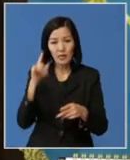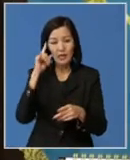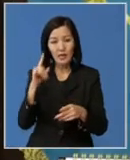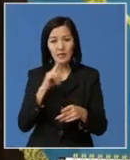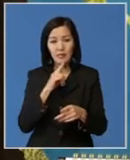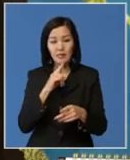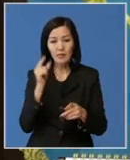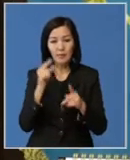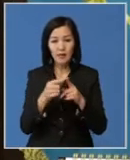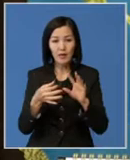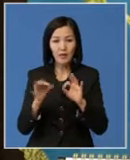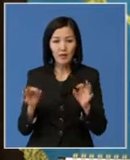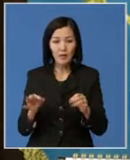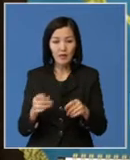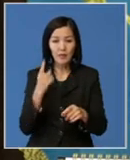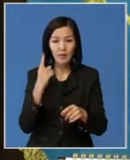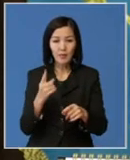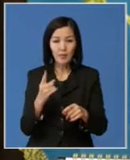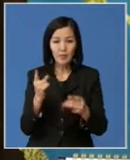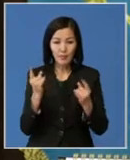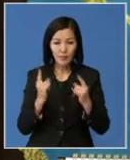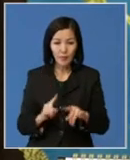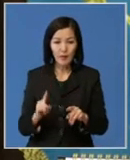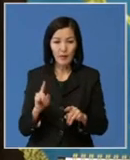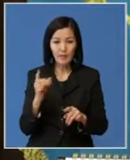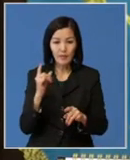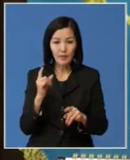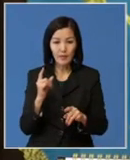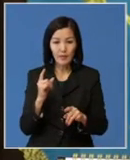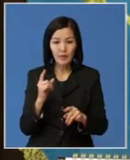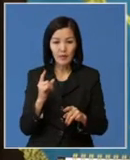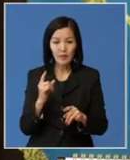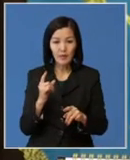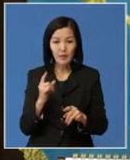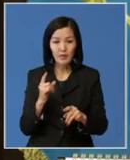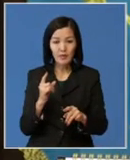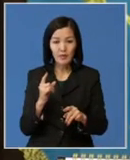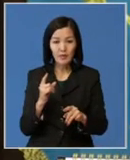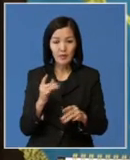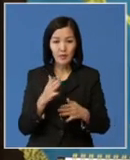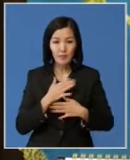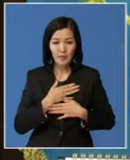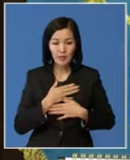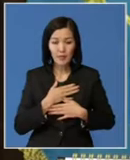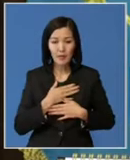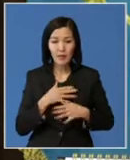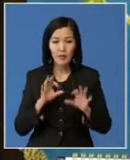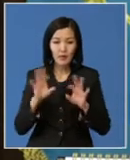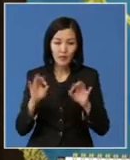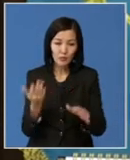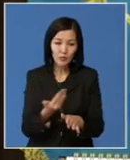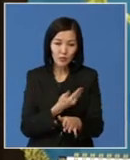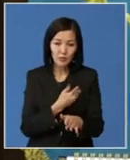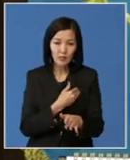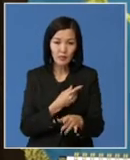тағы мақал бар. Бір қозы дүниеге келсе, бір бұта артық шығады дейді. Сол сияқты мен енді жаңа айтып отырмын ғой, биылғы